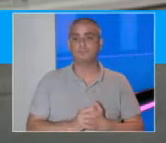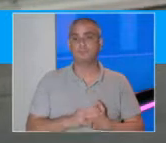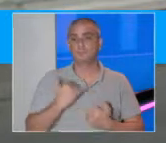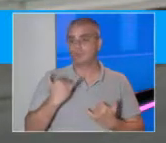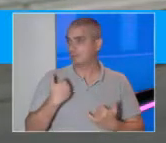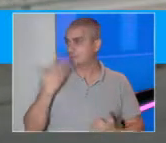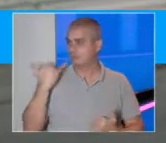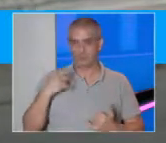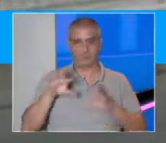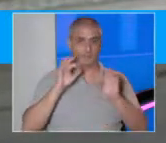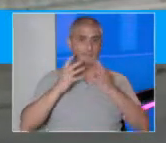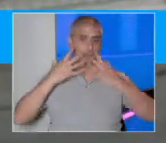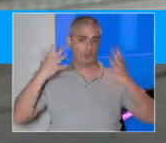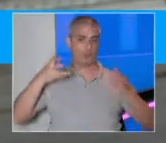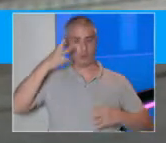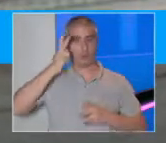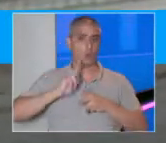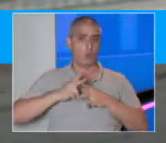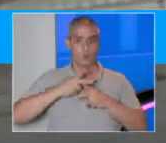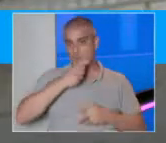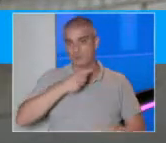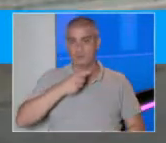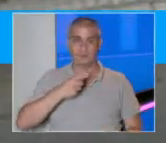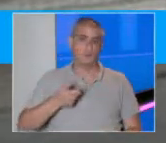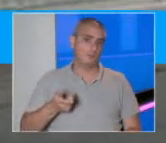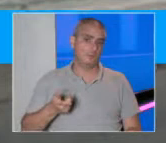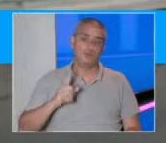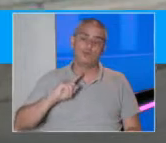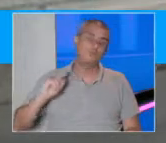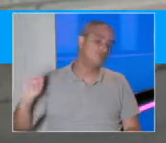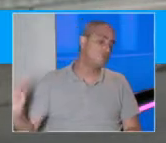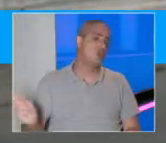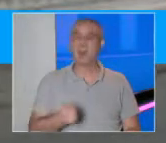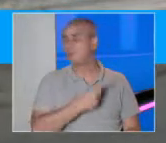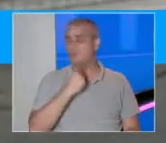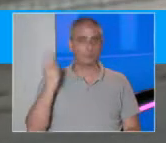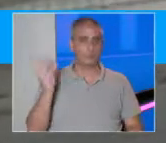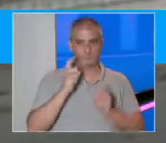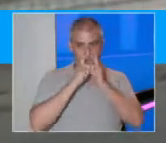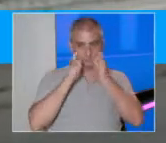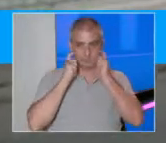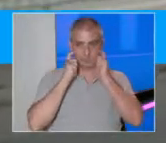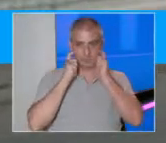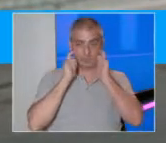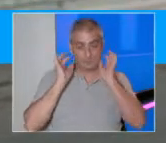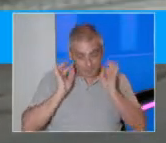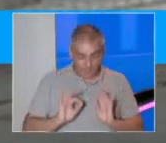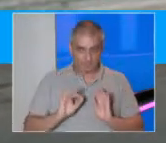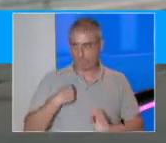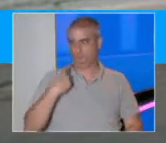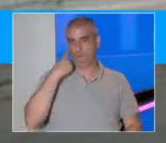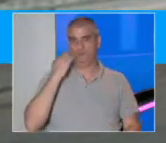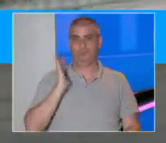הייתי עכשיו בקניון הגדול של רומא, פורטו די רומא, כולם היו שם עם מסכות, ממש הרשים אותי,